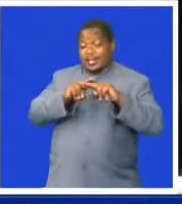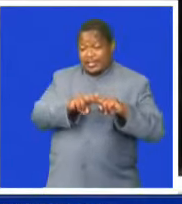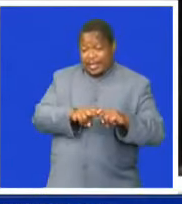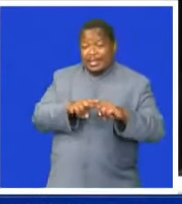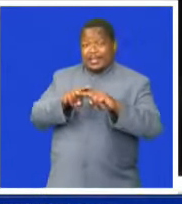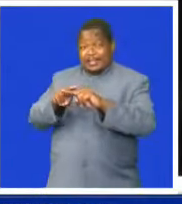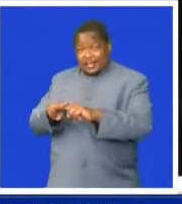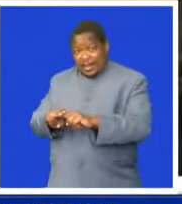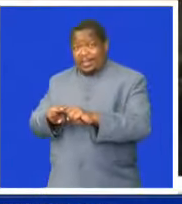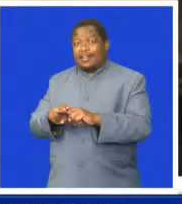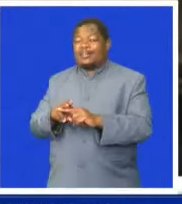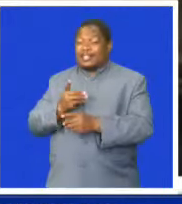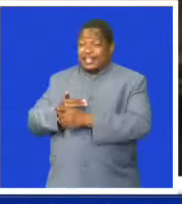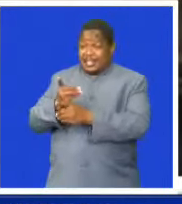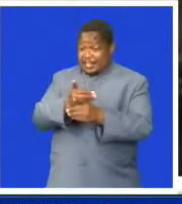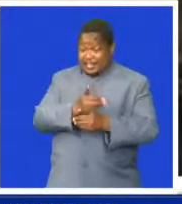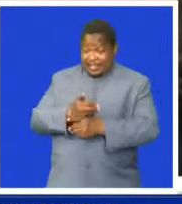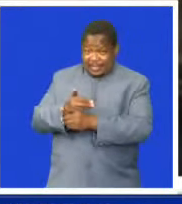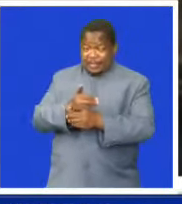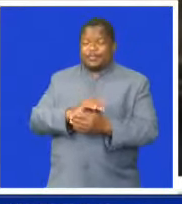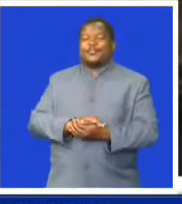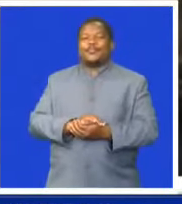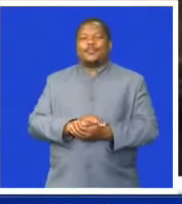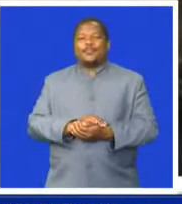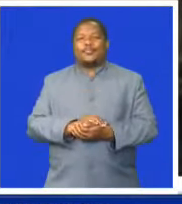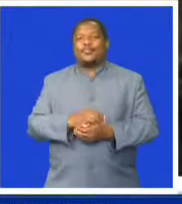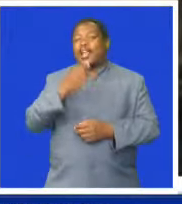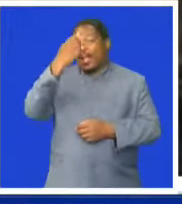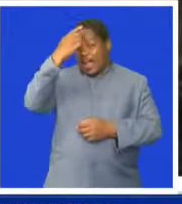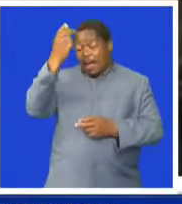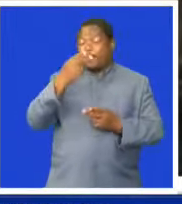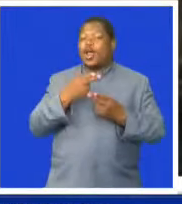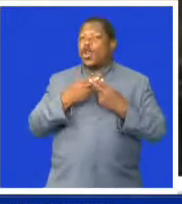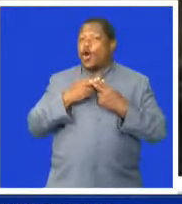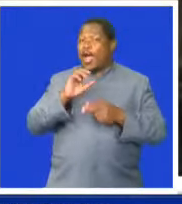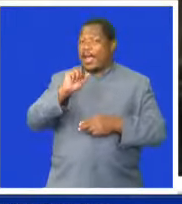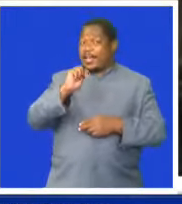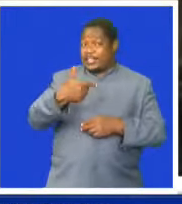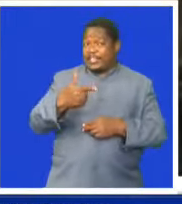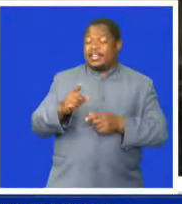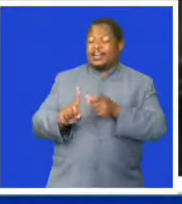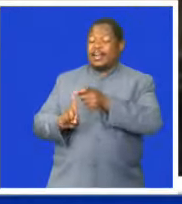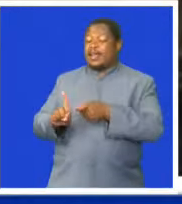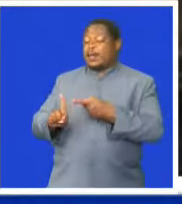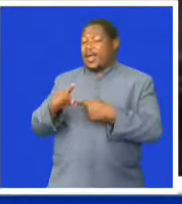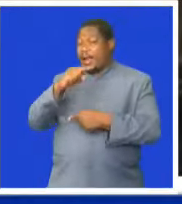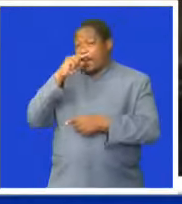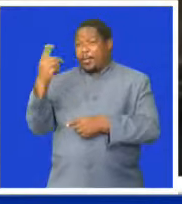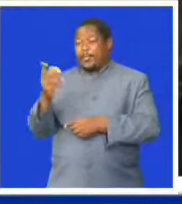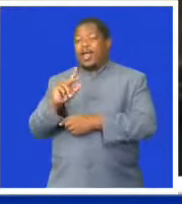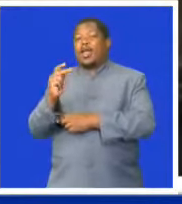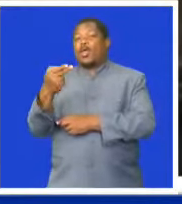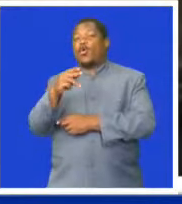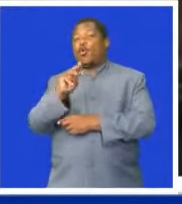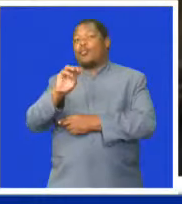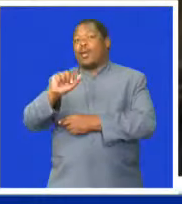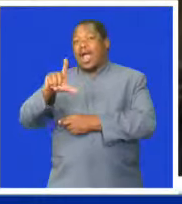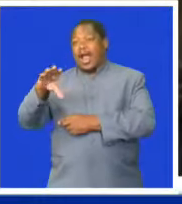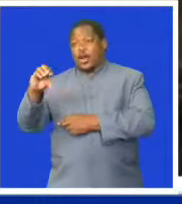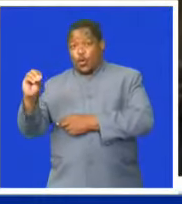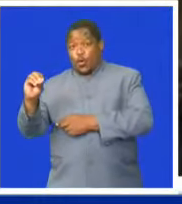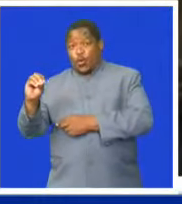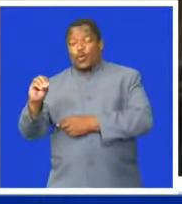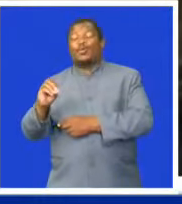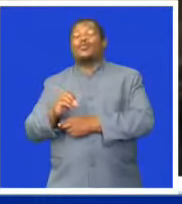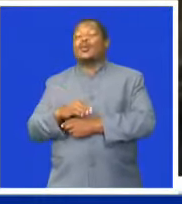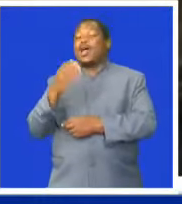indlu ngalendzaba. Kepha-ke mconzisi ngafuna lokuthi ingathi indzaba between uhulumende na-Kiss